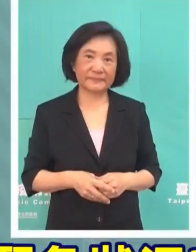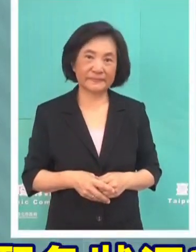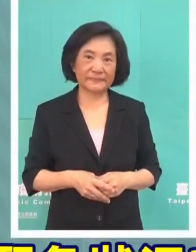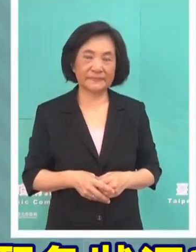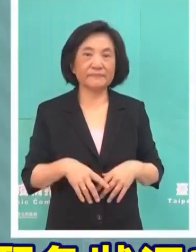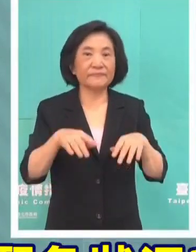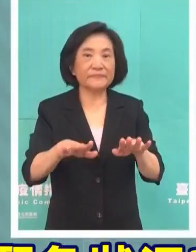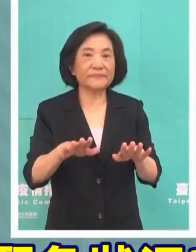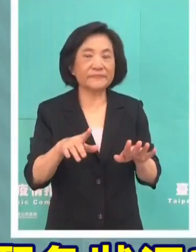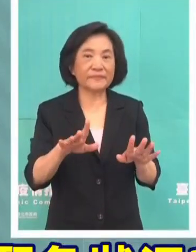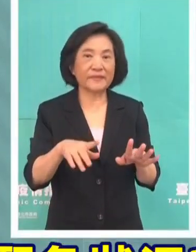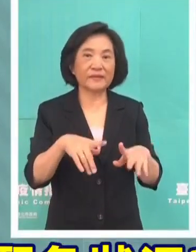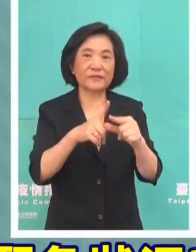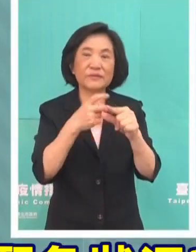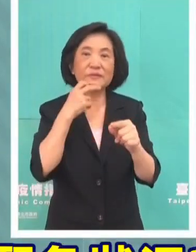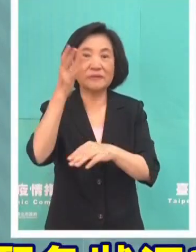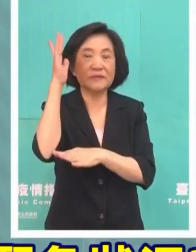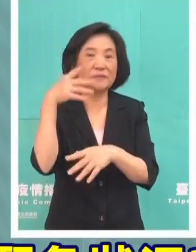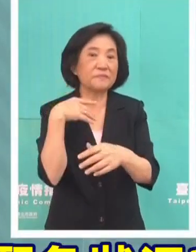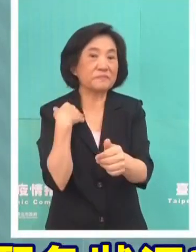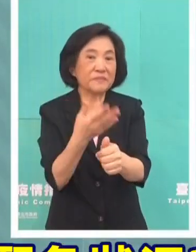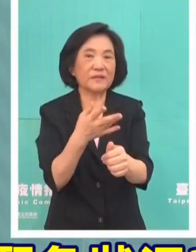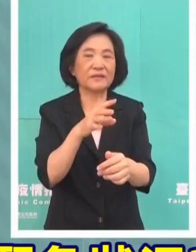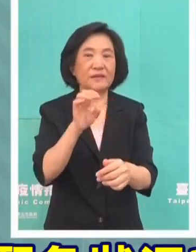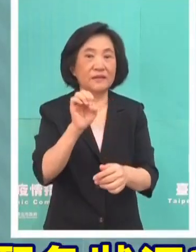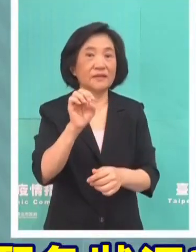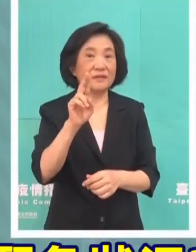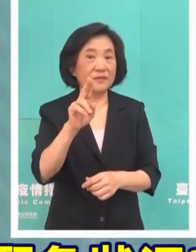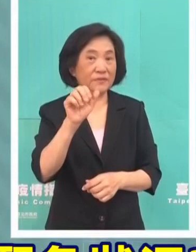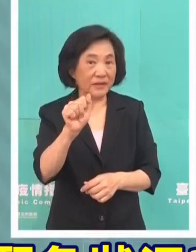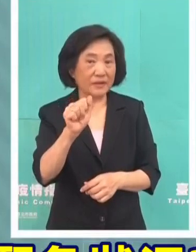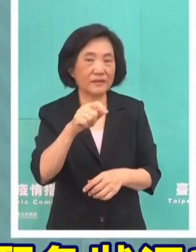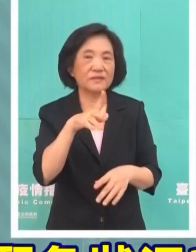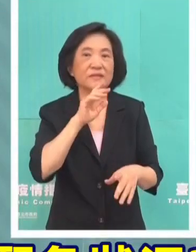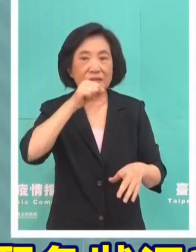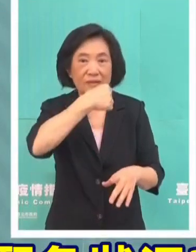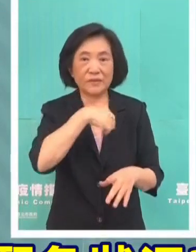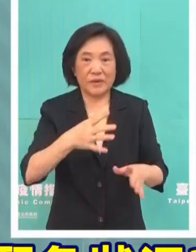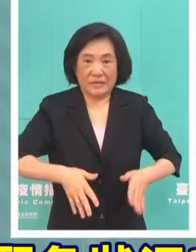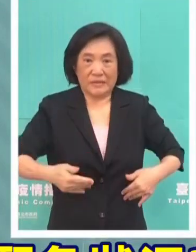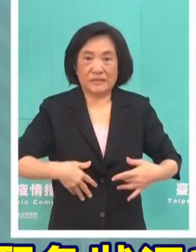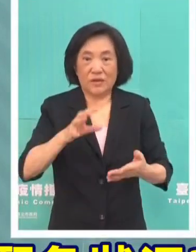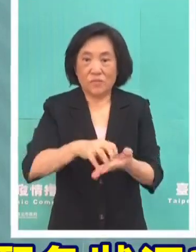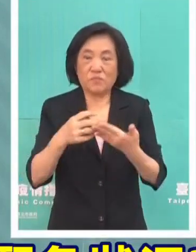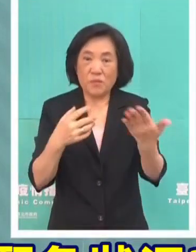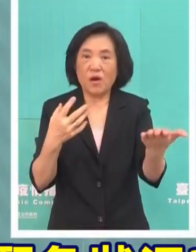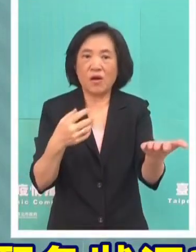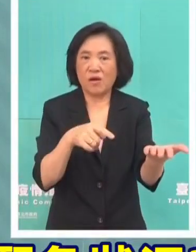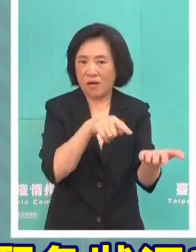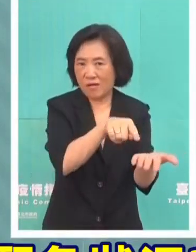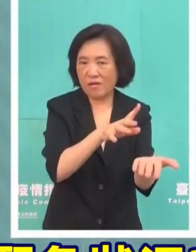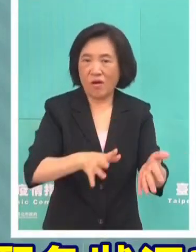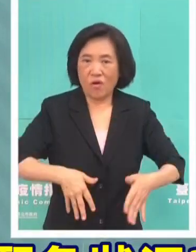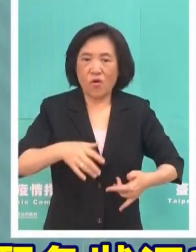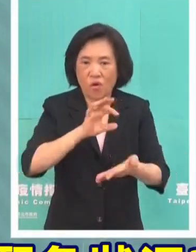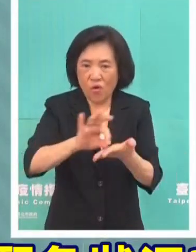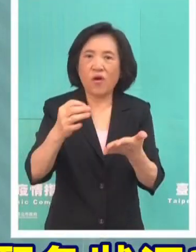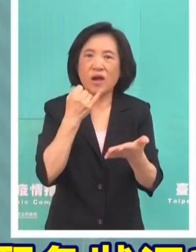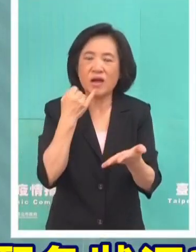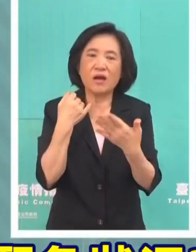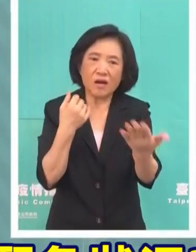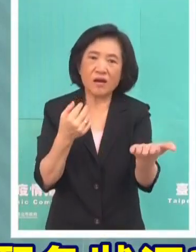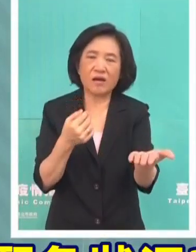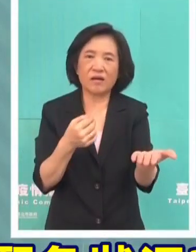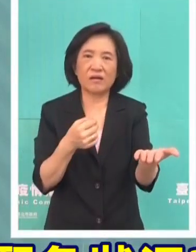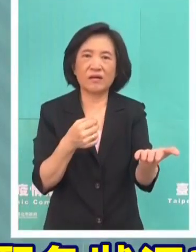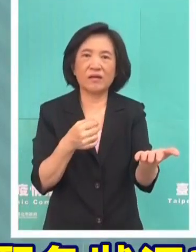现在这个中央政府给他一个 EUA 嘛，在台湾的紧急授权使用。可是问题是说，在